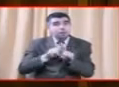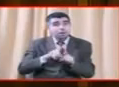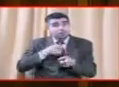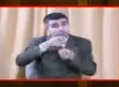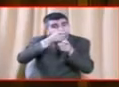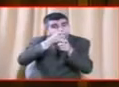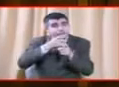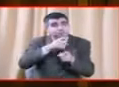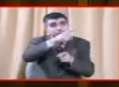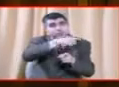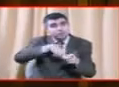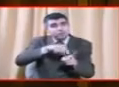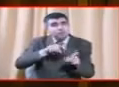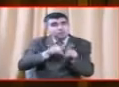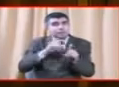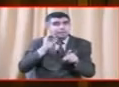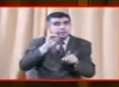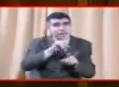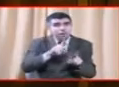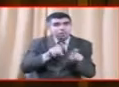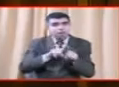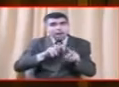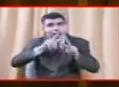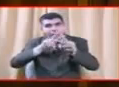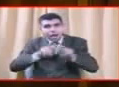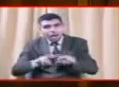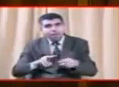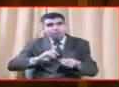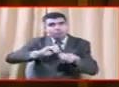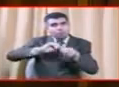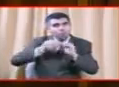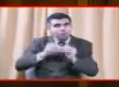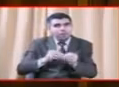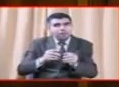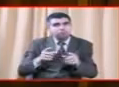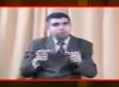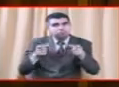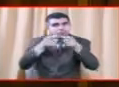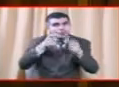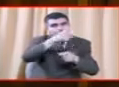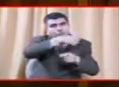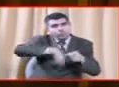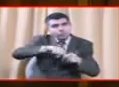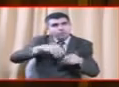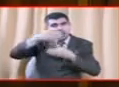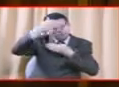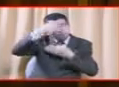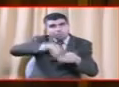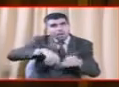تتمادى في البحث عن وسائل ضرب أسس العلاقات